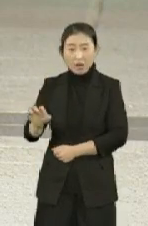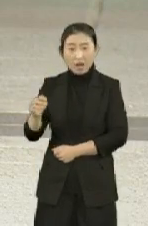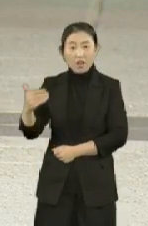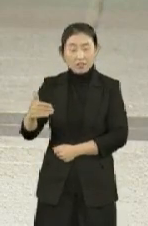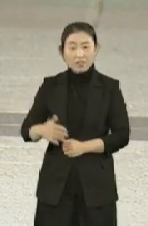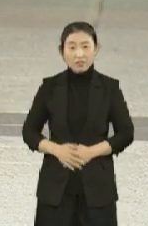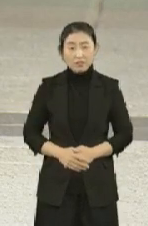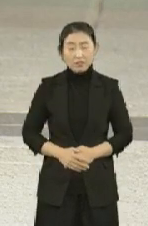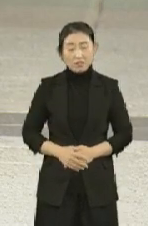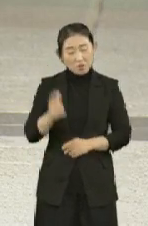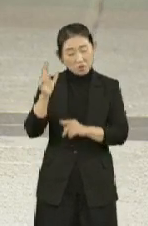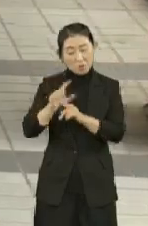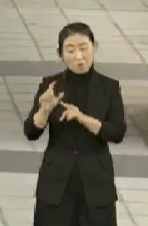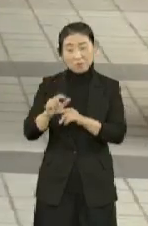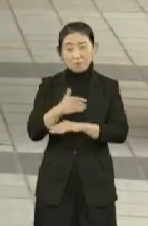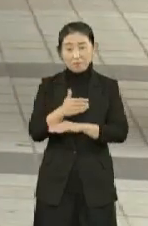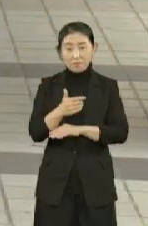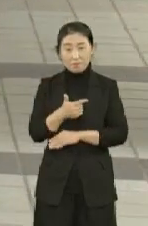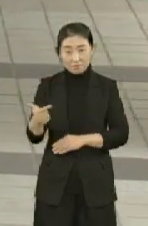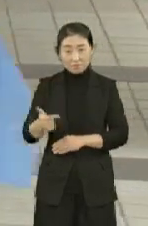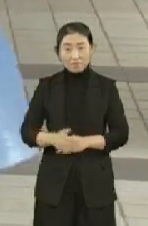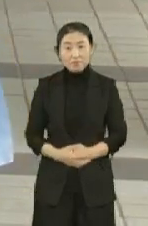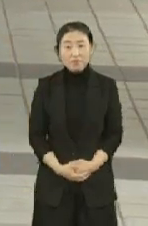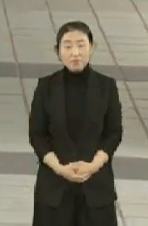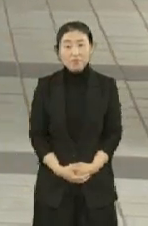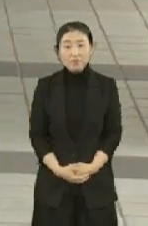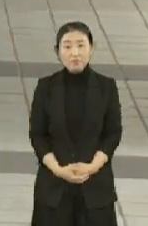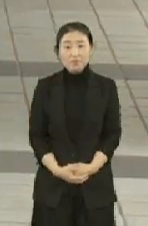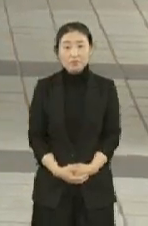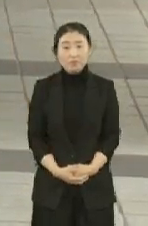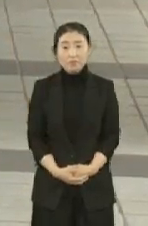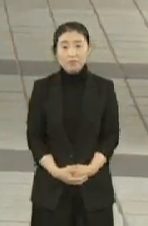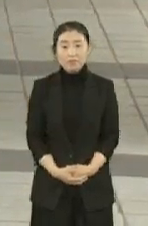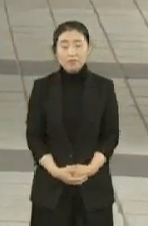방역 당국의 고민이 깊어지고 있습니다 dj b 김진석 입니다